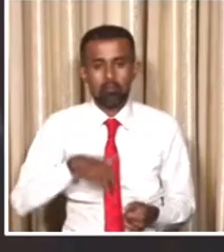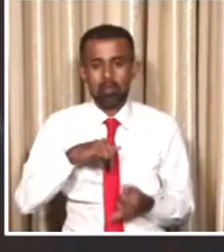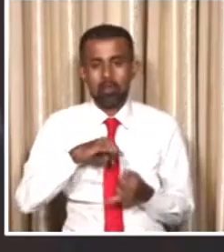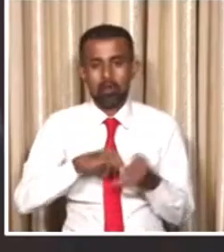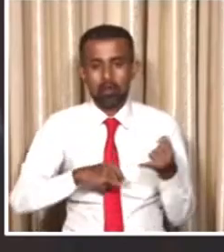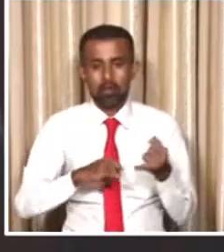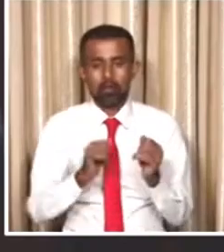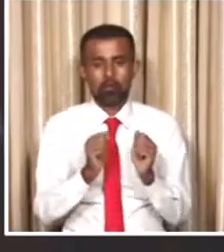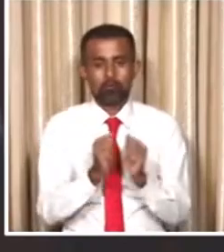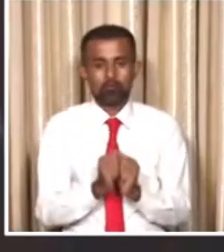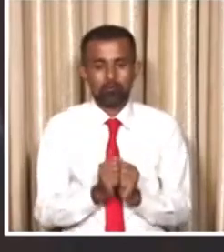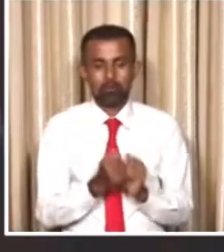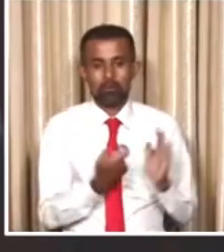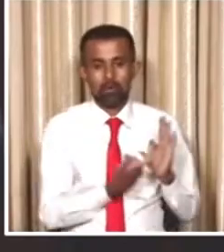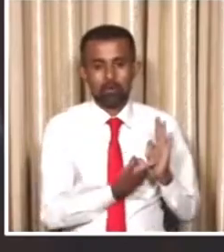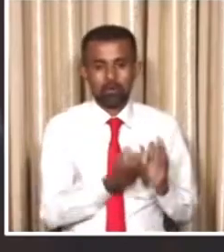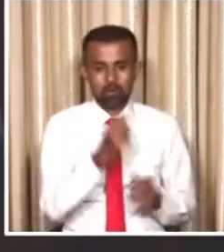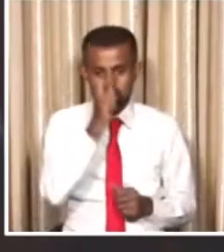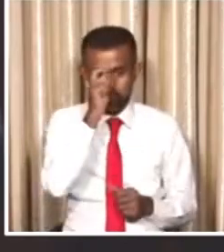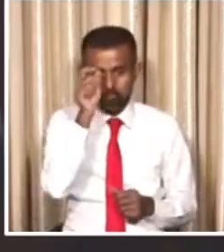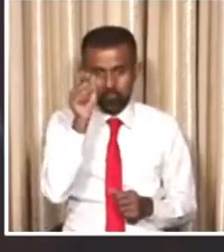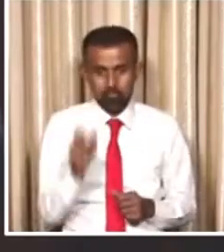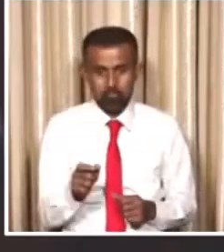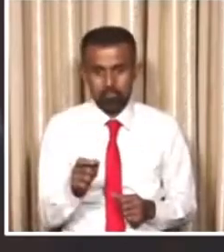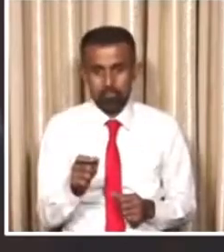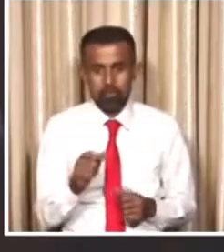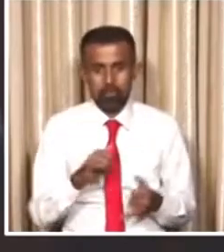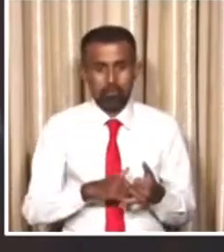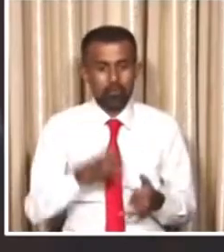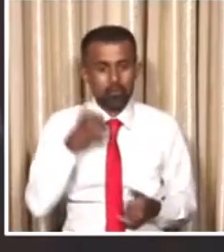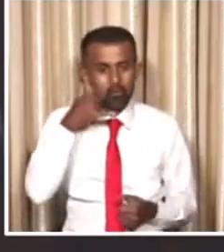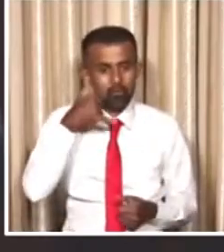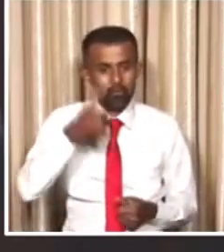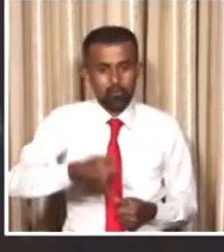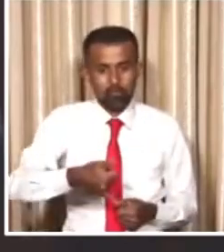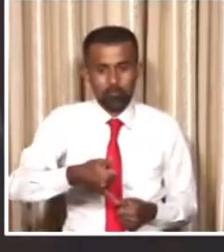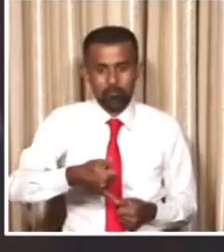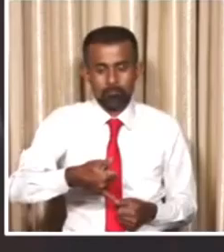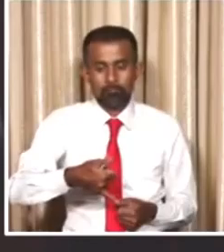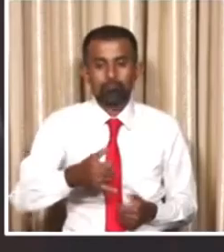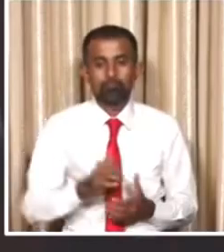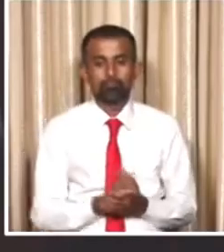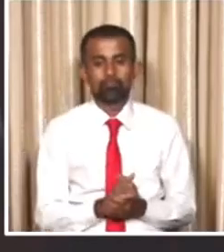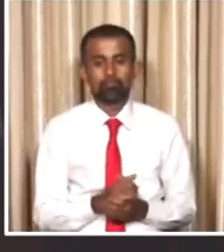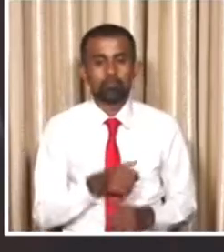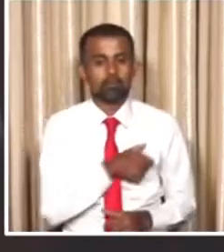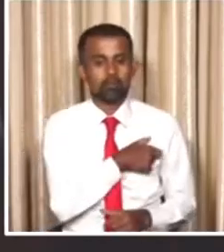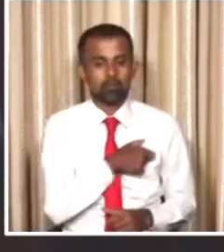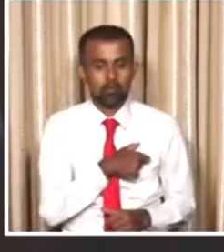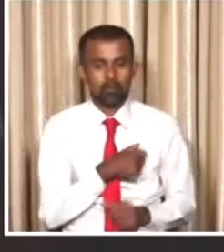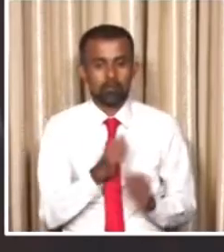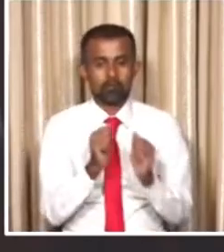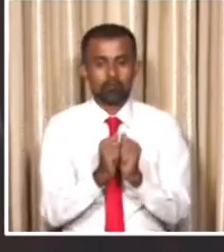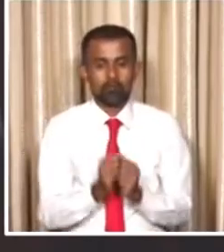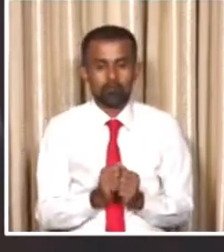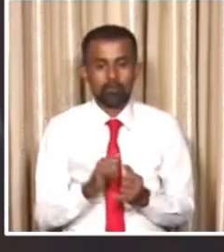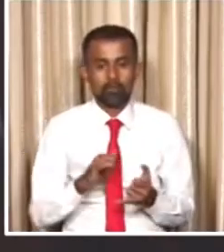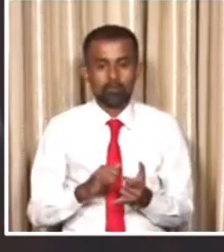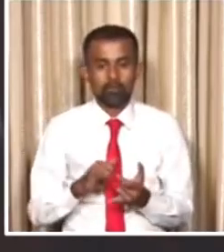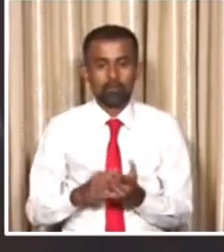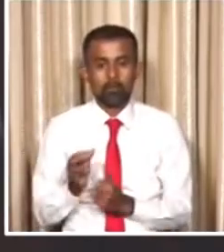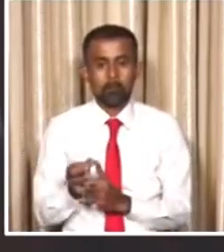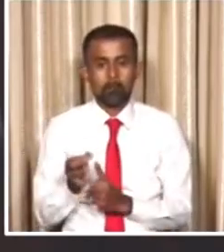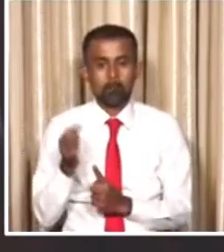හැටියට කටයුතු කරන්නේ රංජිත් මද්දෝ බණ්ඩාර. සමග ජන බලවේගයේ නායකයා හැටියට කටයුතු කරන්නේ සජිත්